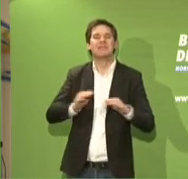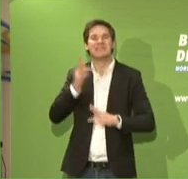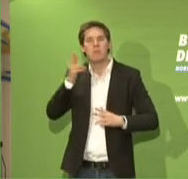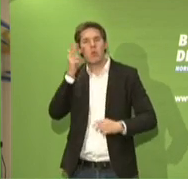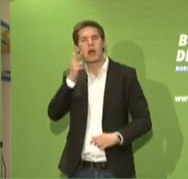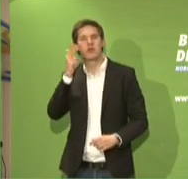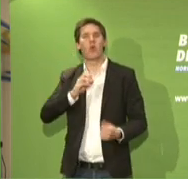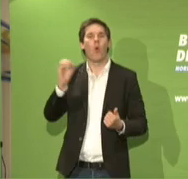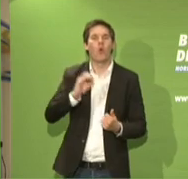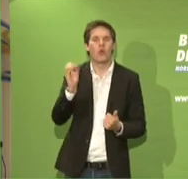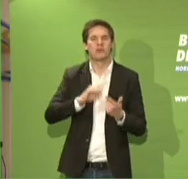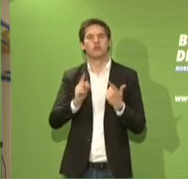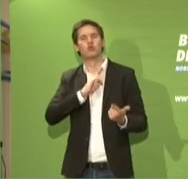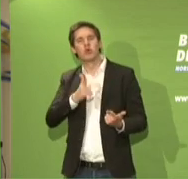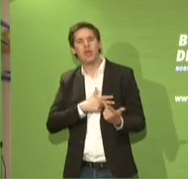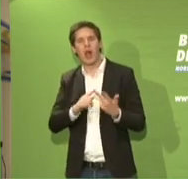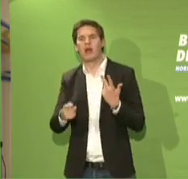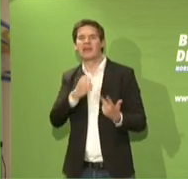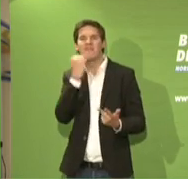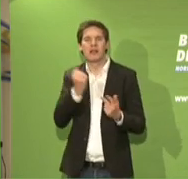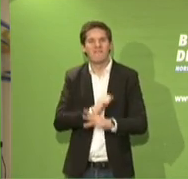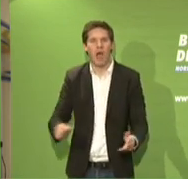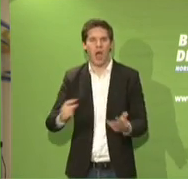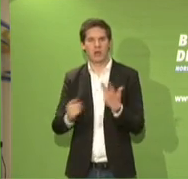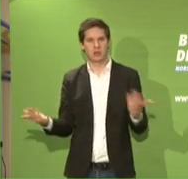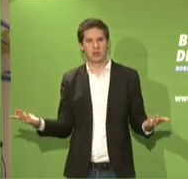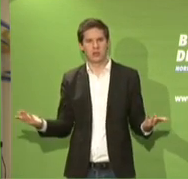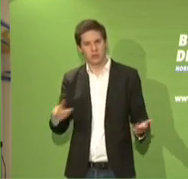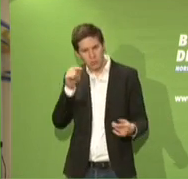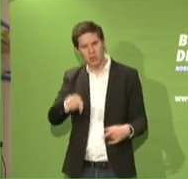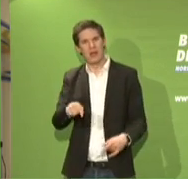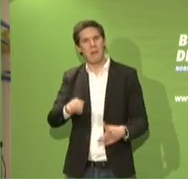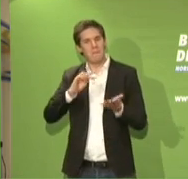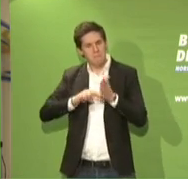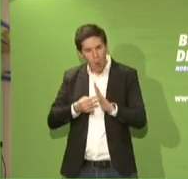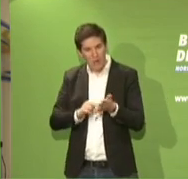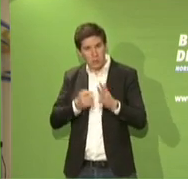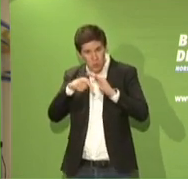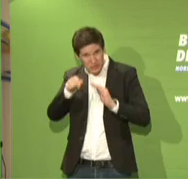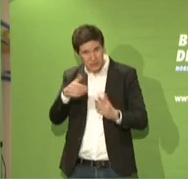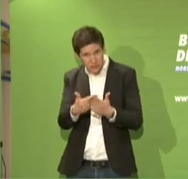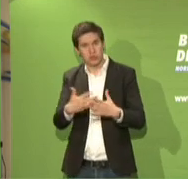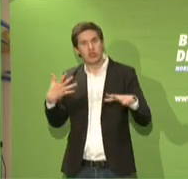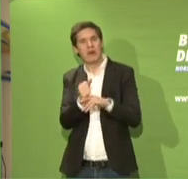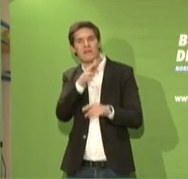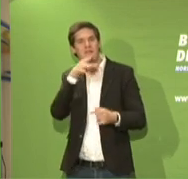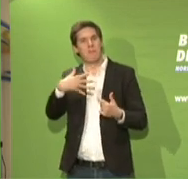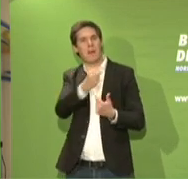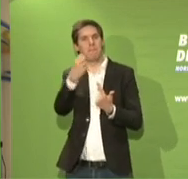Sozialem und Gewaltfreiheit läuft, die eine Politik des Ermöglichens möglich macht, liebe Freundinnen und Freunde.